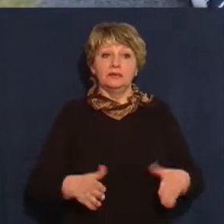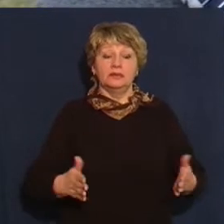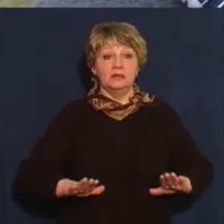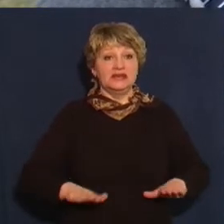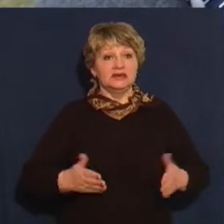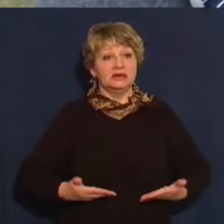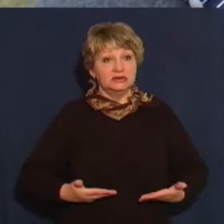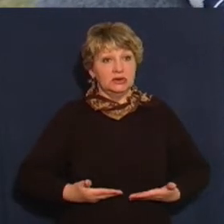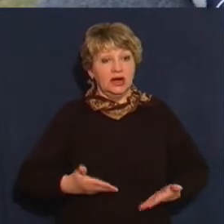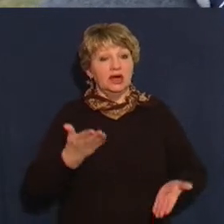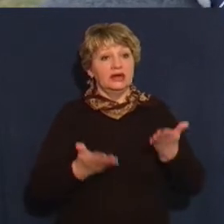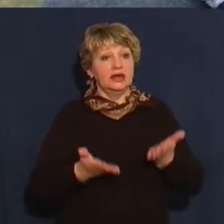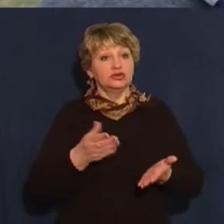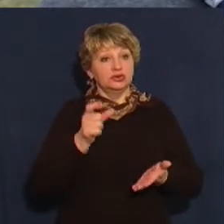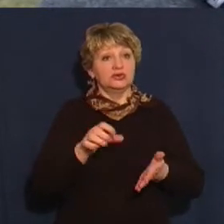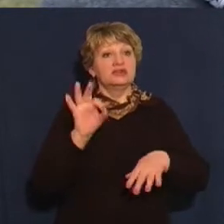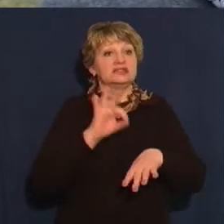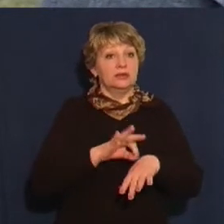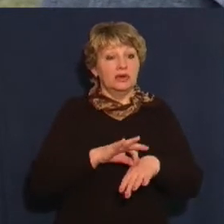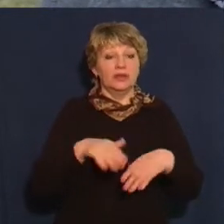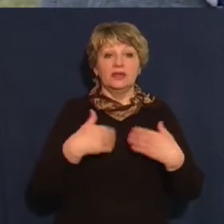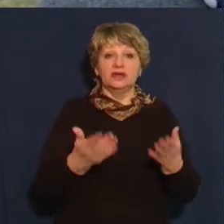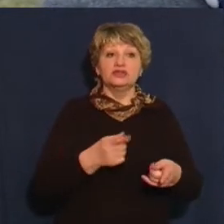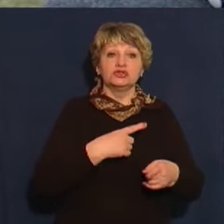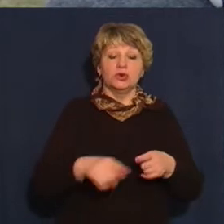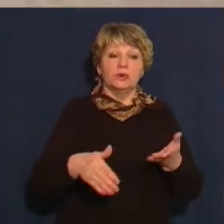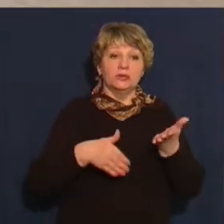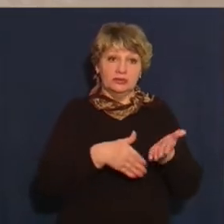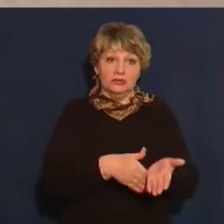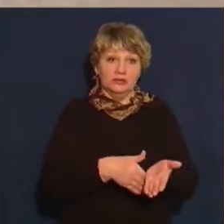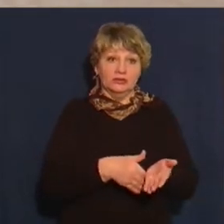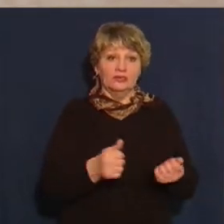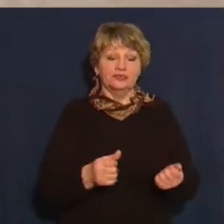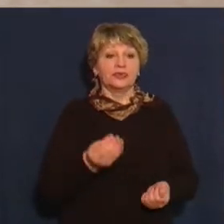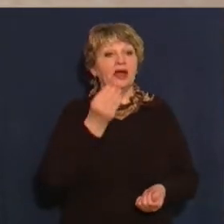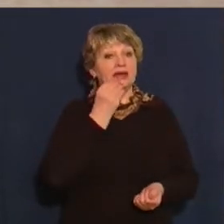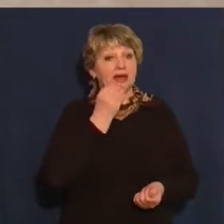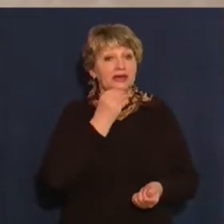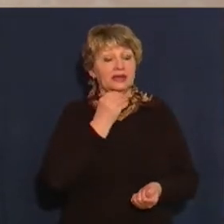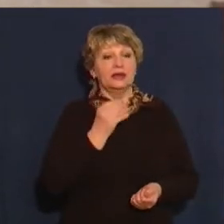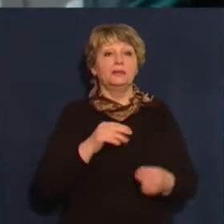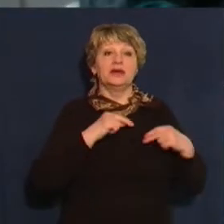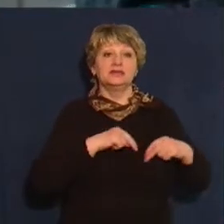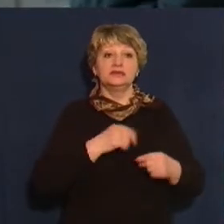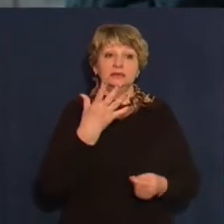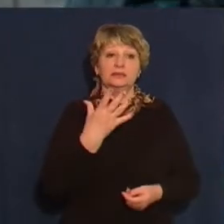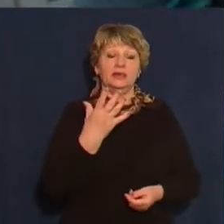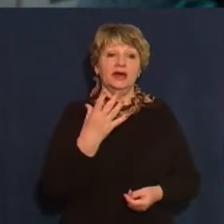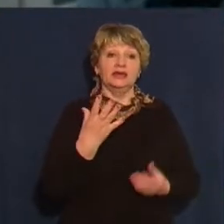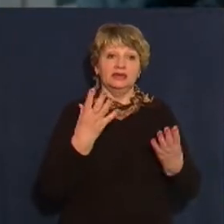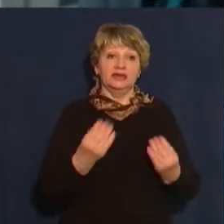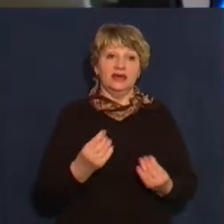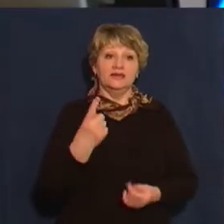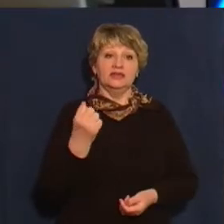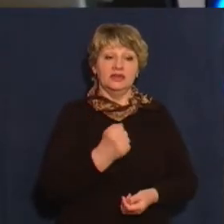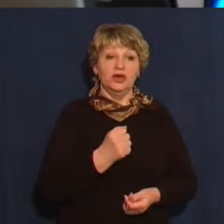Якщо людина це захворіла, то їй надається там швидка медична допомога. Їдальня працює 5 днів на тиждень. Окрім обідів, тут